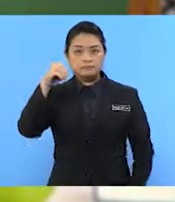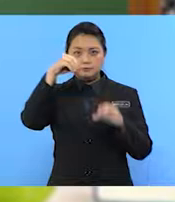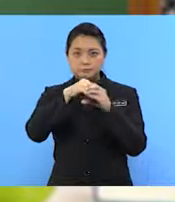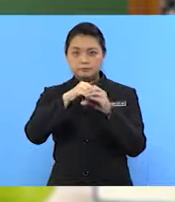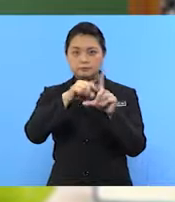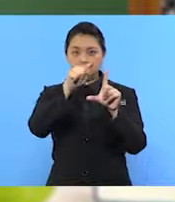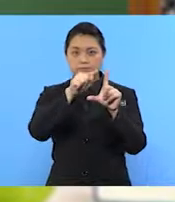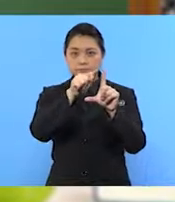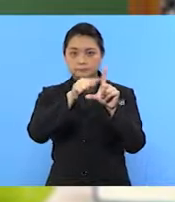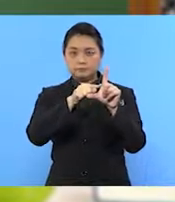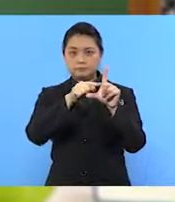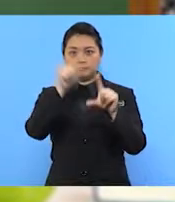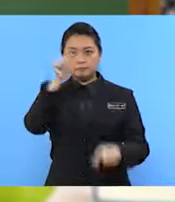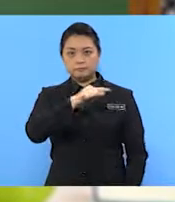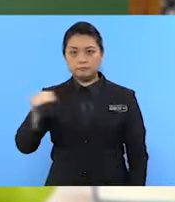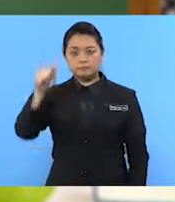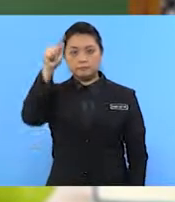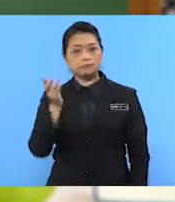segitiga bersudut tegak berikut.